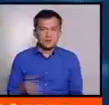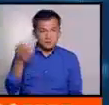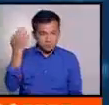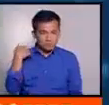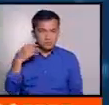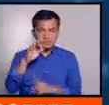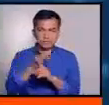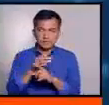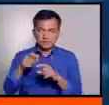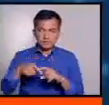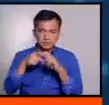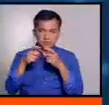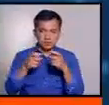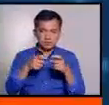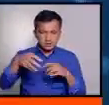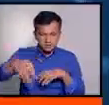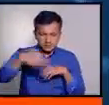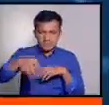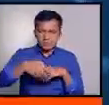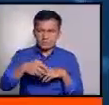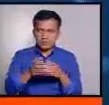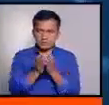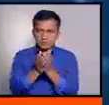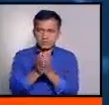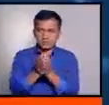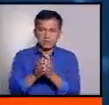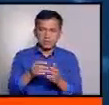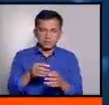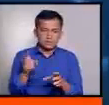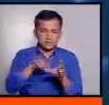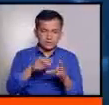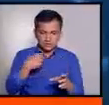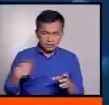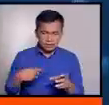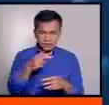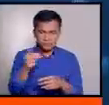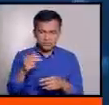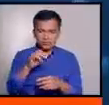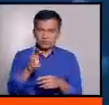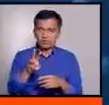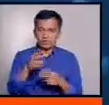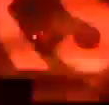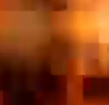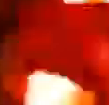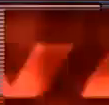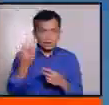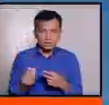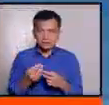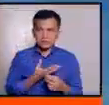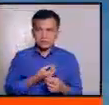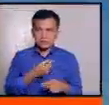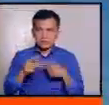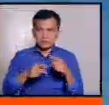Noon paraw Pebrero, sinuspindi ang operasyon ng dredging vessel na may mga sakay na Chinese at Indonesian crew na namataan sa Lobo, Batangas. Kinabahalan